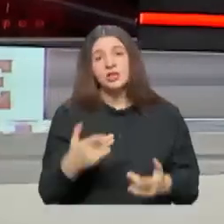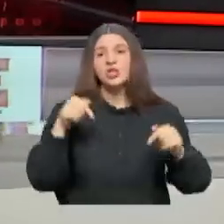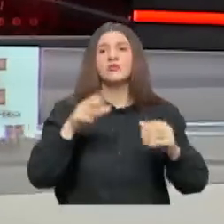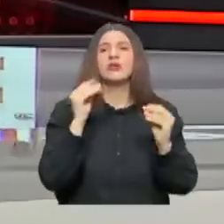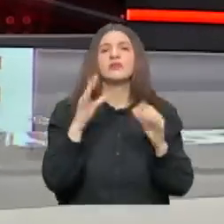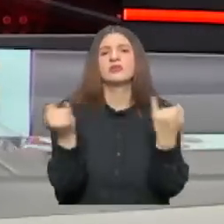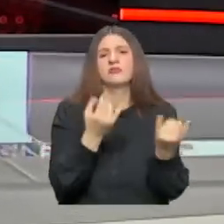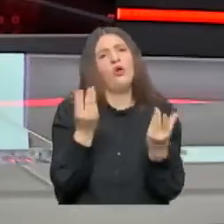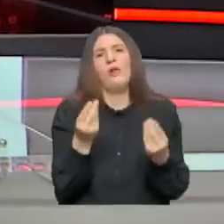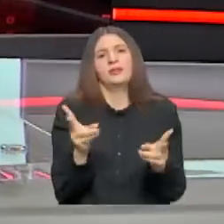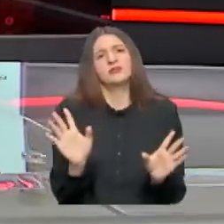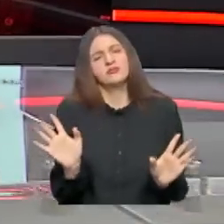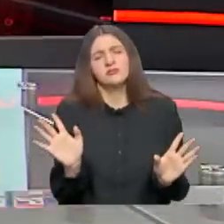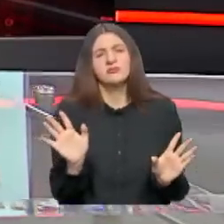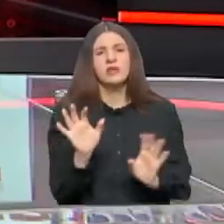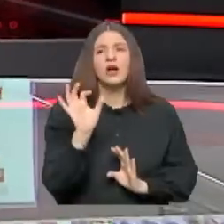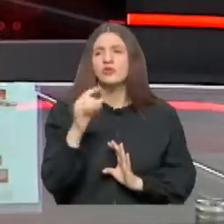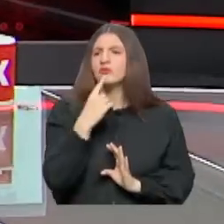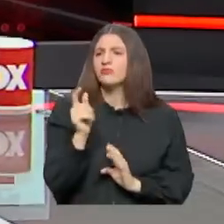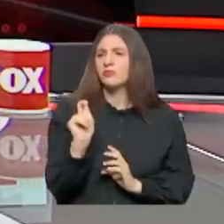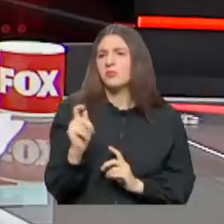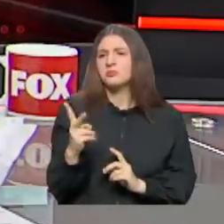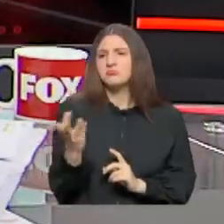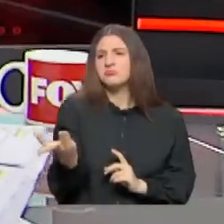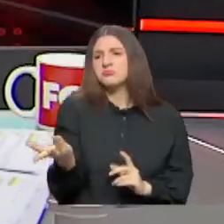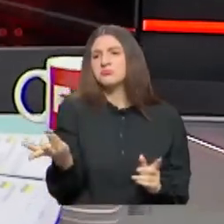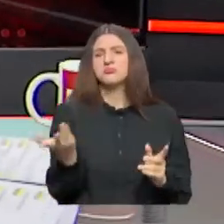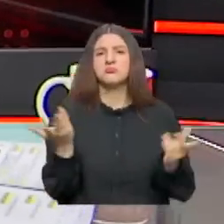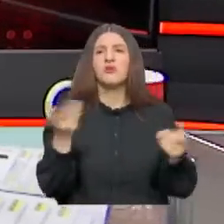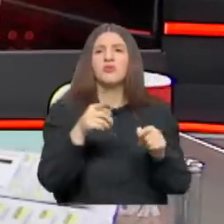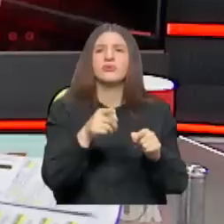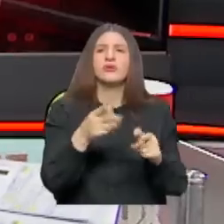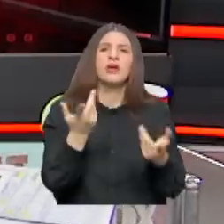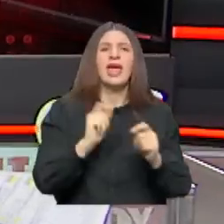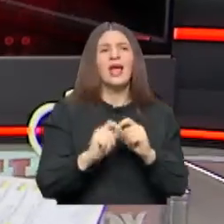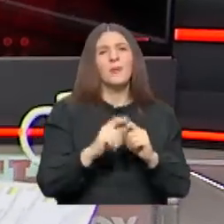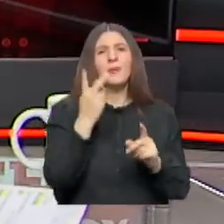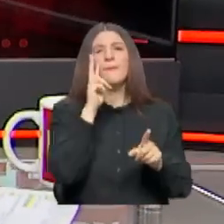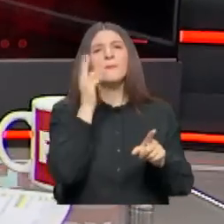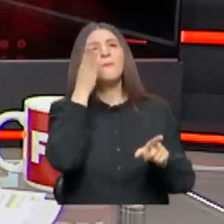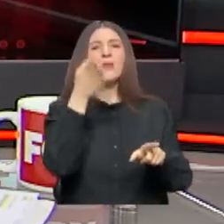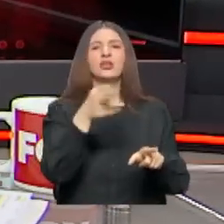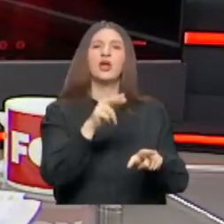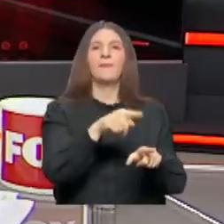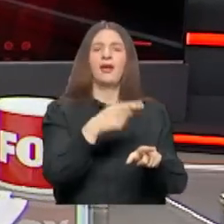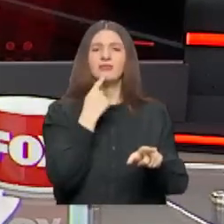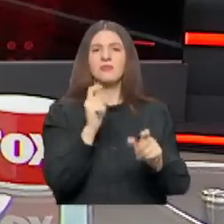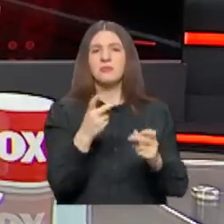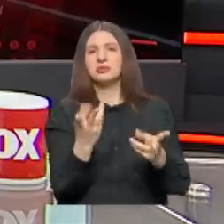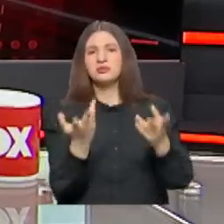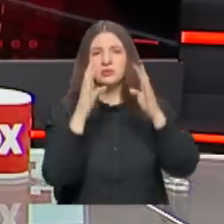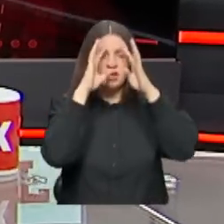Şimdi pek çok tartışma olabilir. Şöyle denebilir. Ya işte bu ekonomiye bir bakış açısıdır.